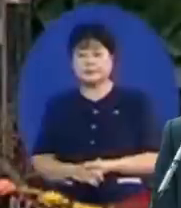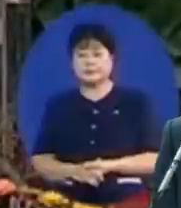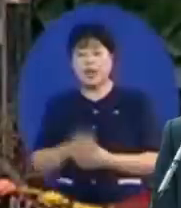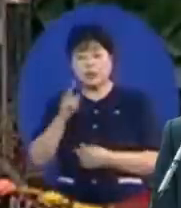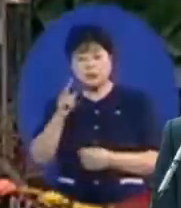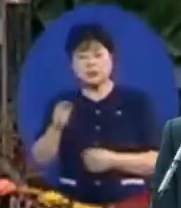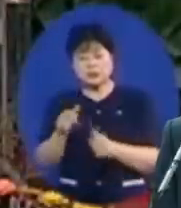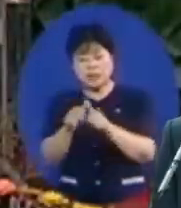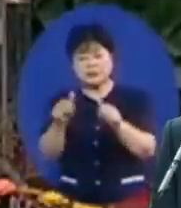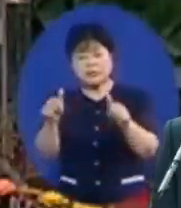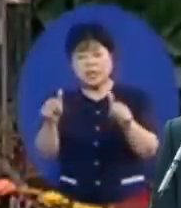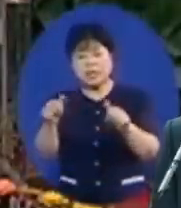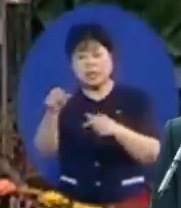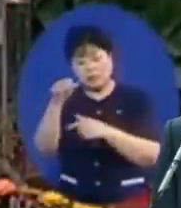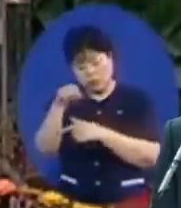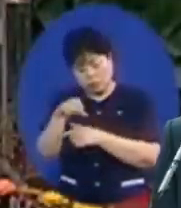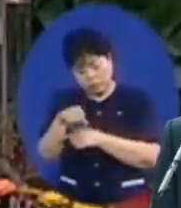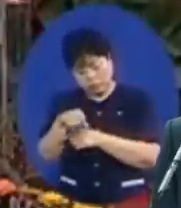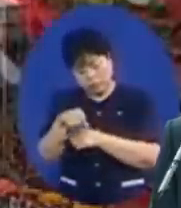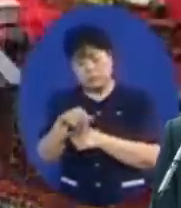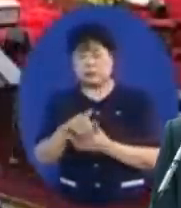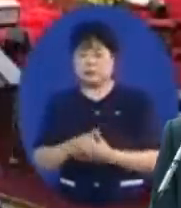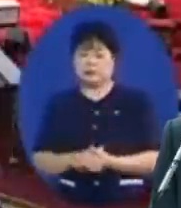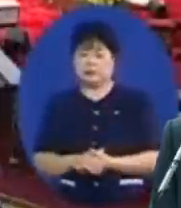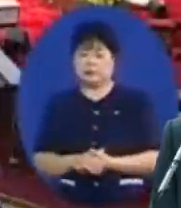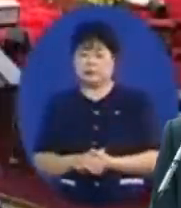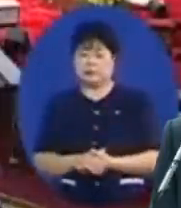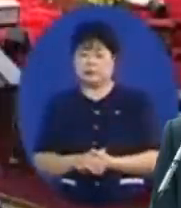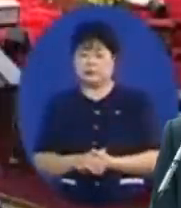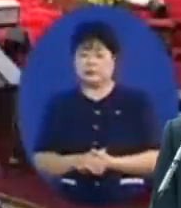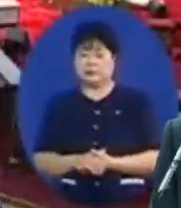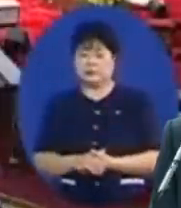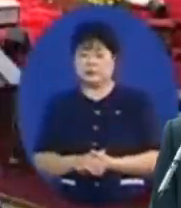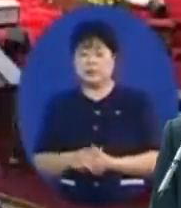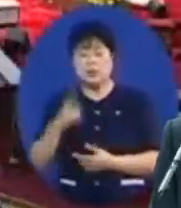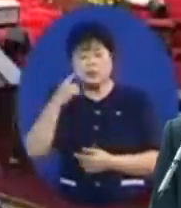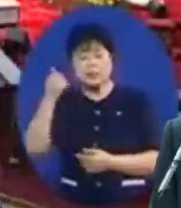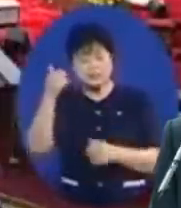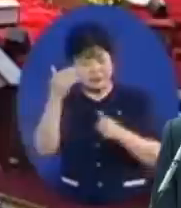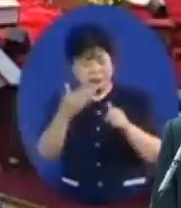그는 고개를 숙이고 난 다음에 찰스 피니